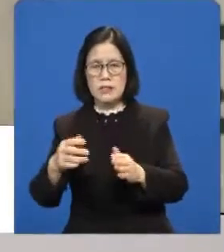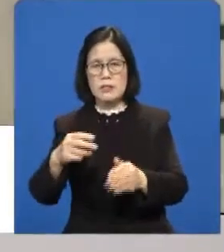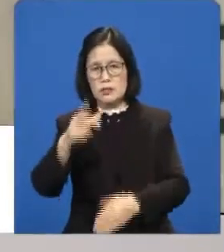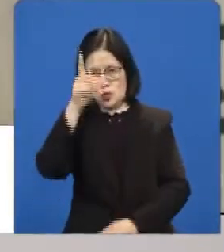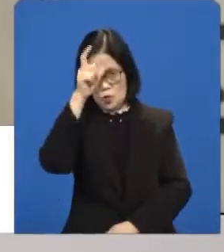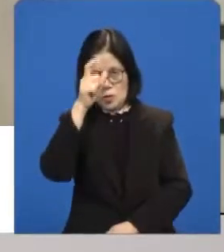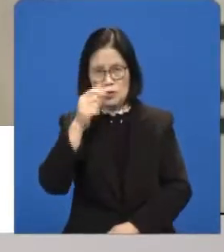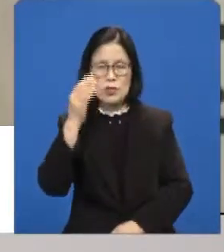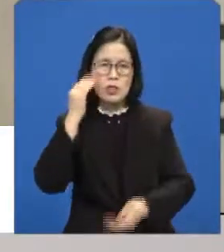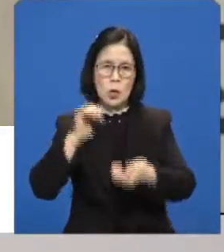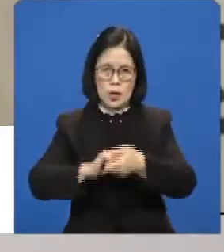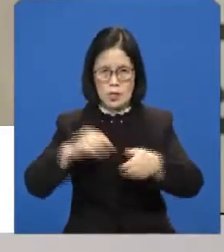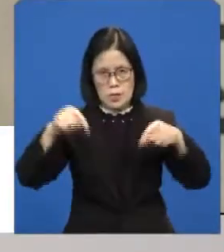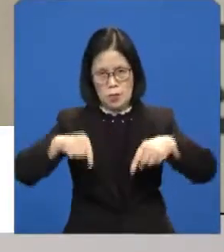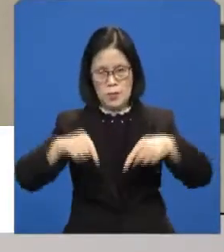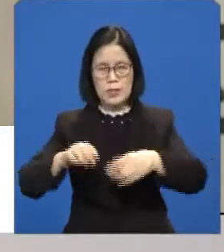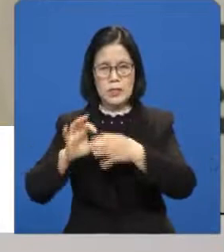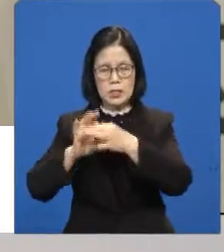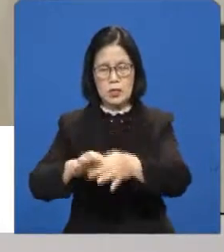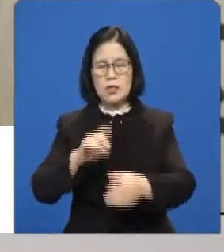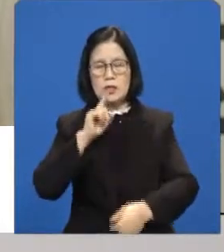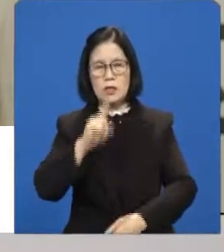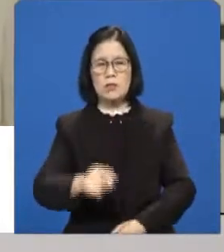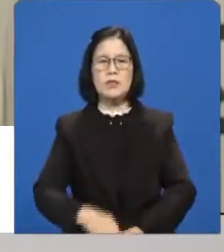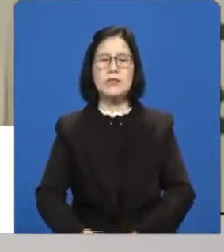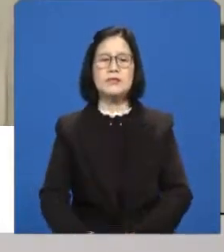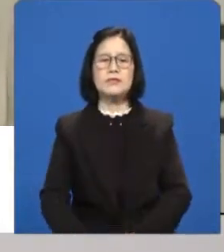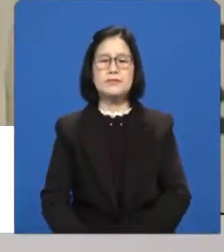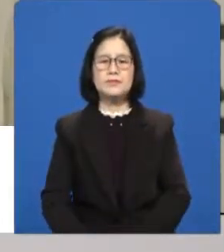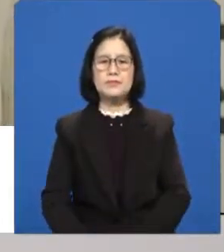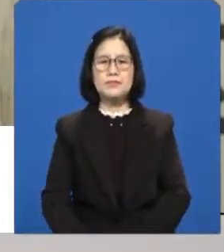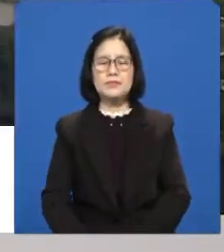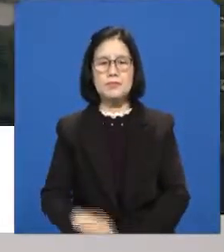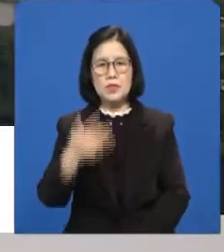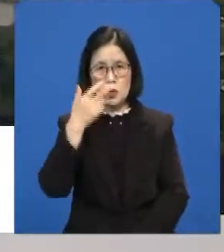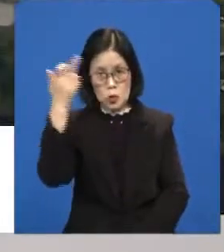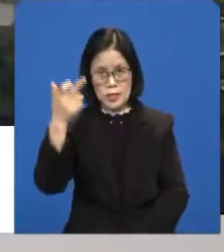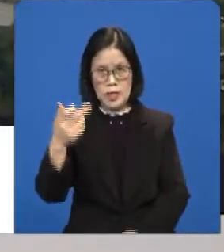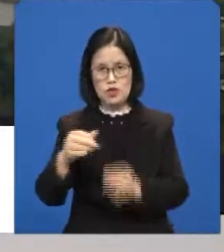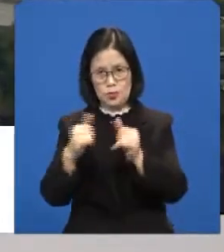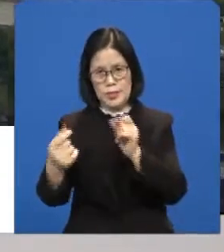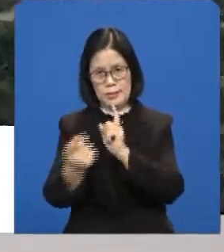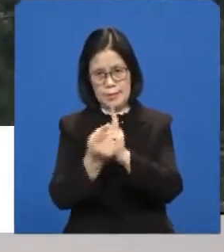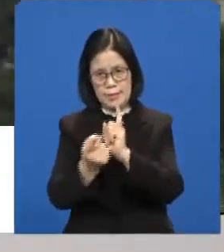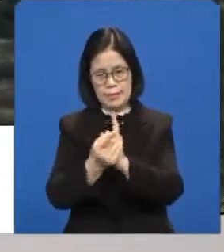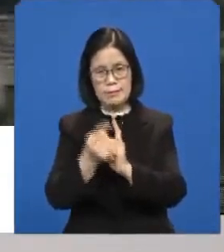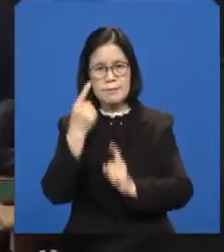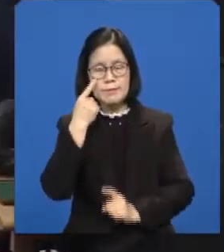청와대 협의를 이어가겠다고 밝혔습니다 조윤성 기자 가 용산 주민들을 만나 봤습니다